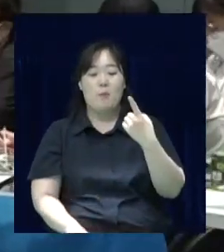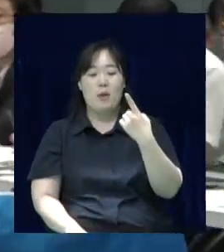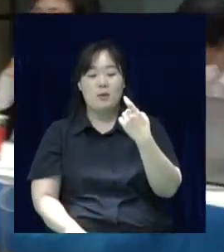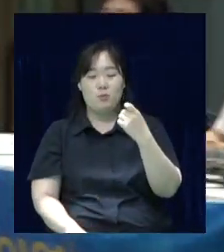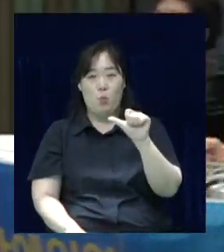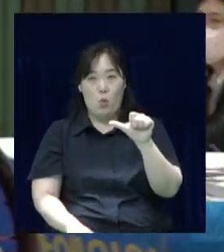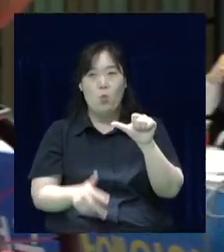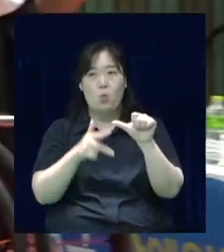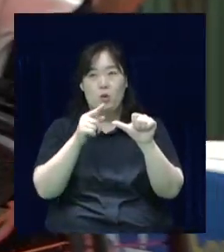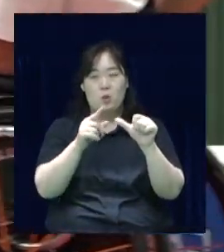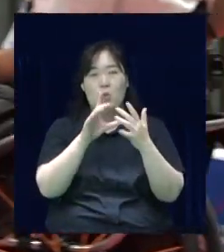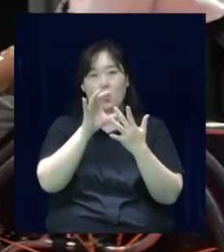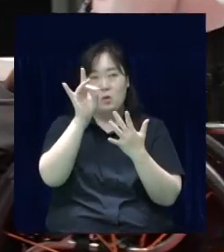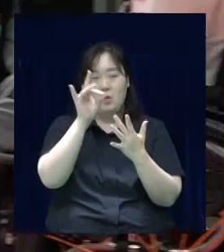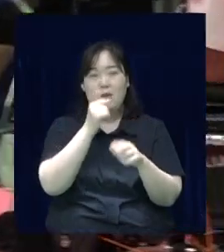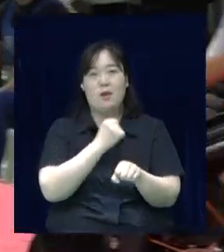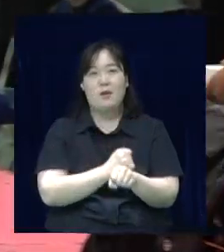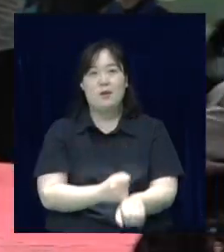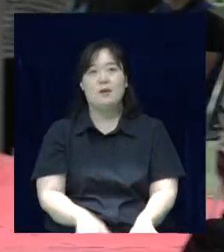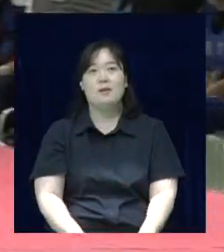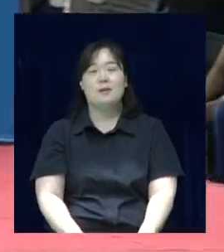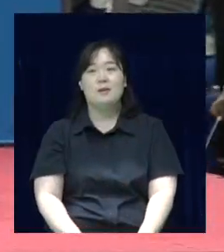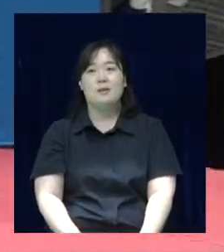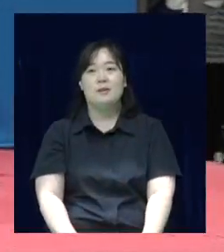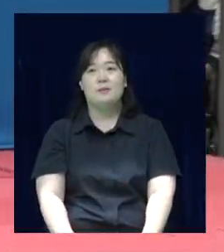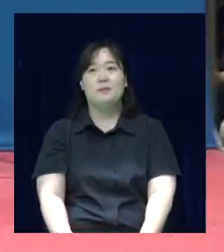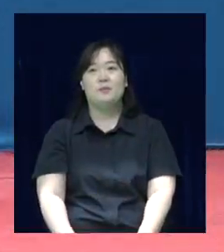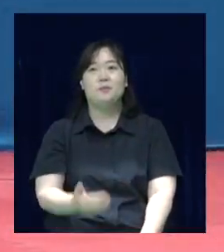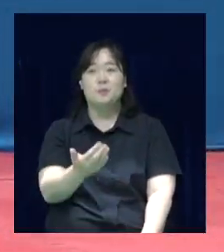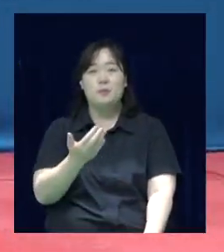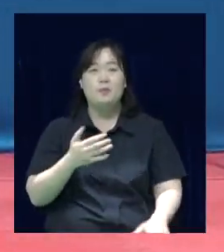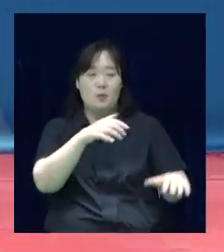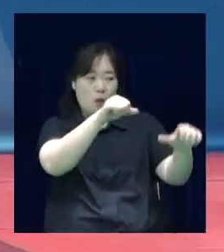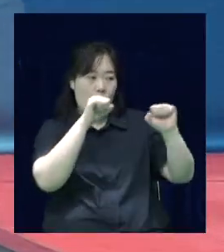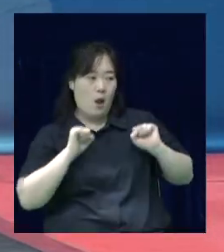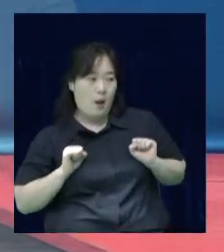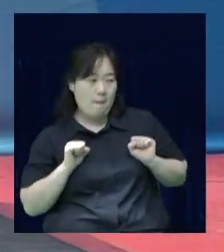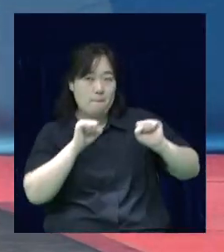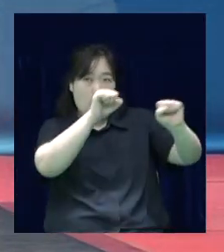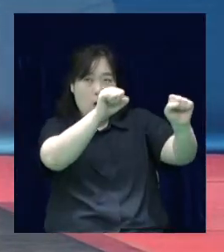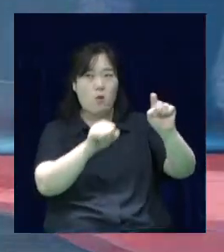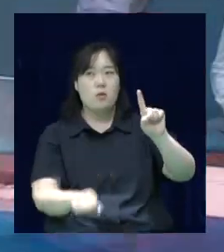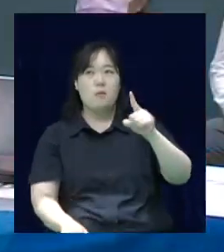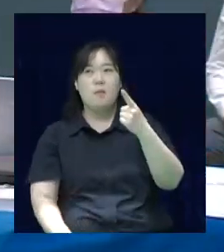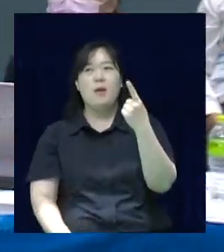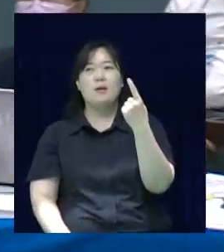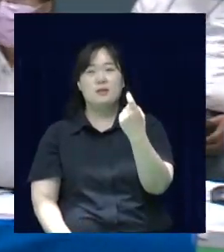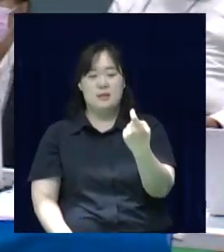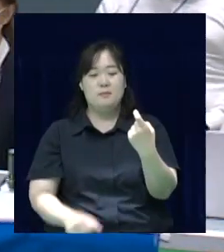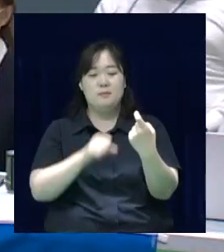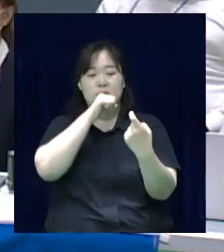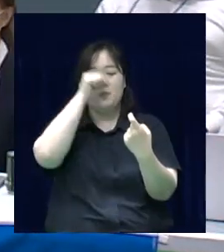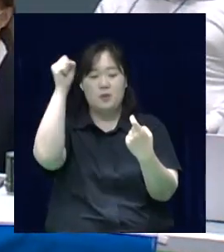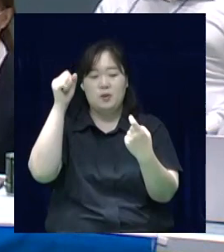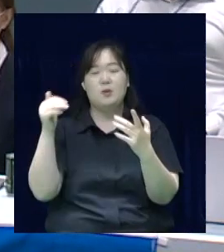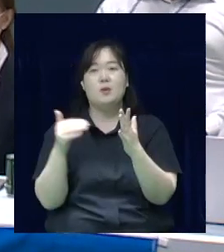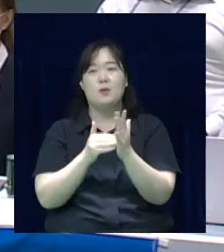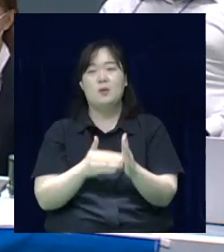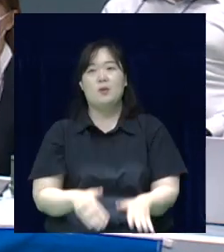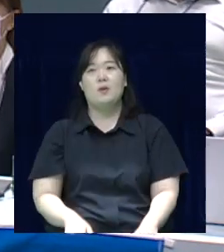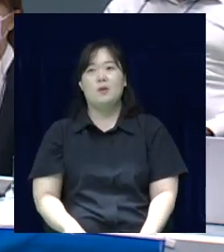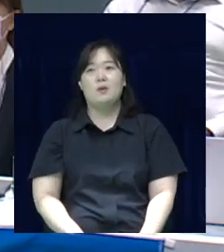선수입니다. 박정훈 선수도 이제 앞서 파워 리프팅에서는 110kg을 또 성공을 시켰었고요.